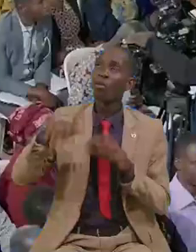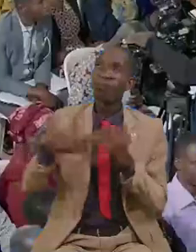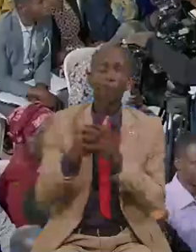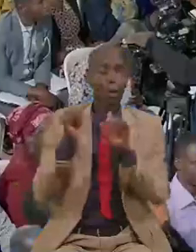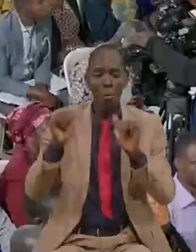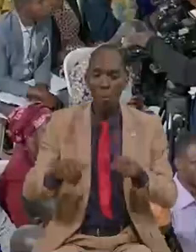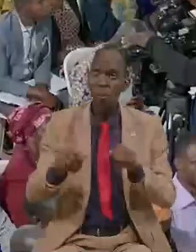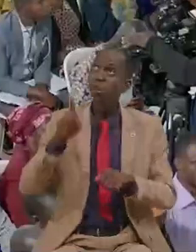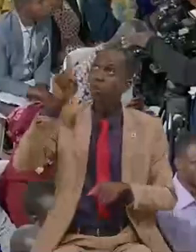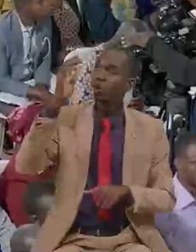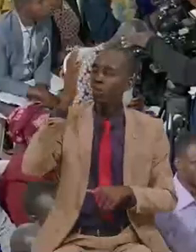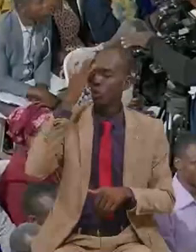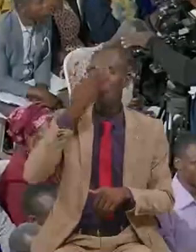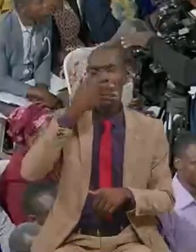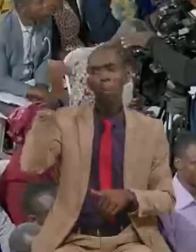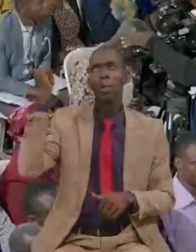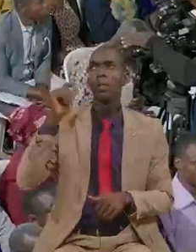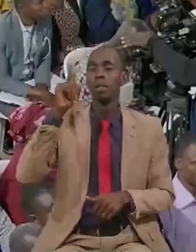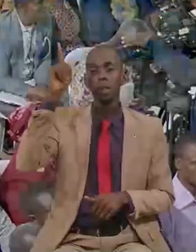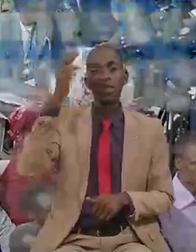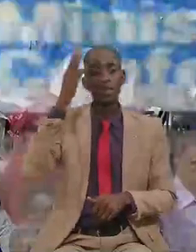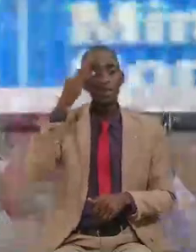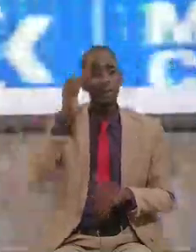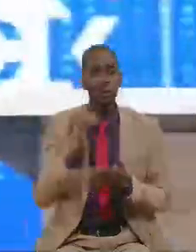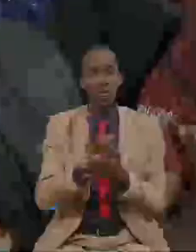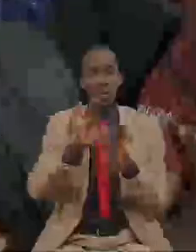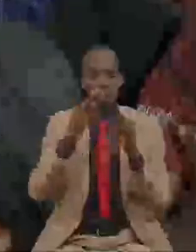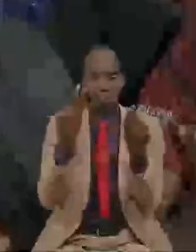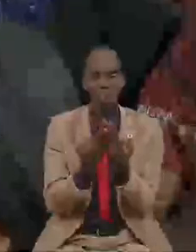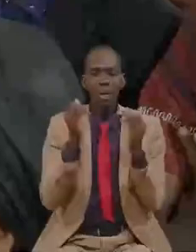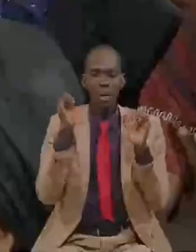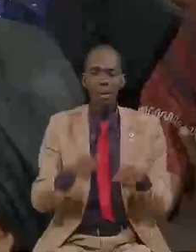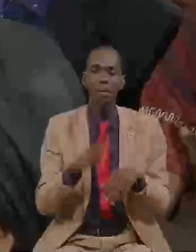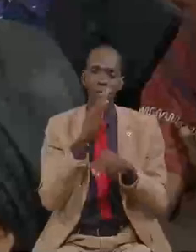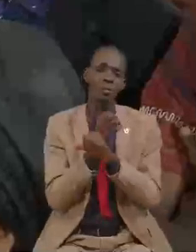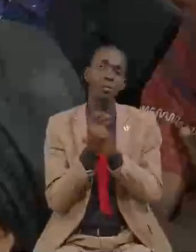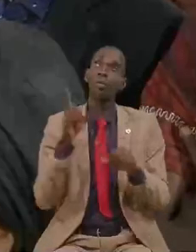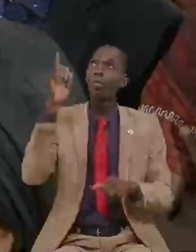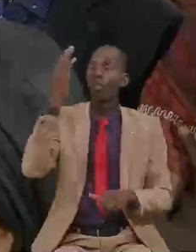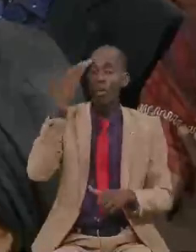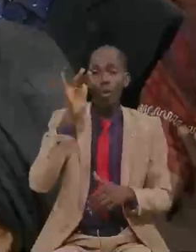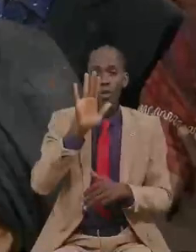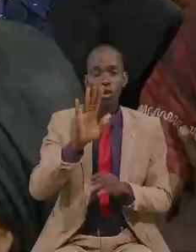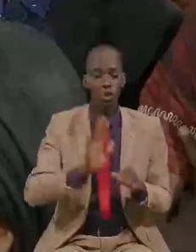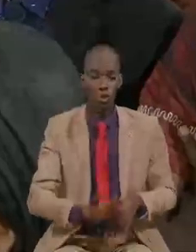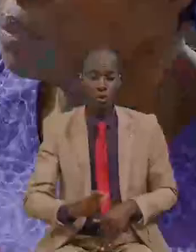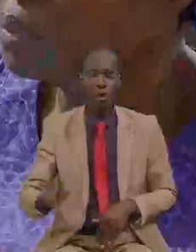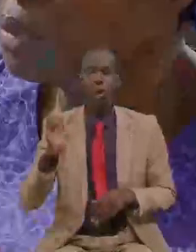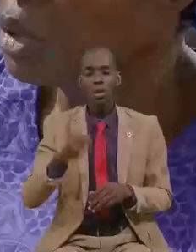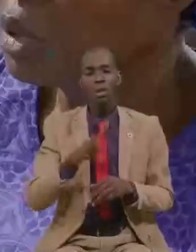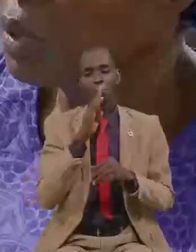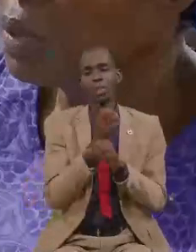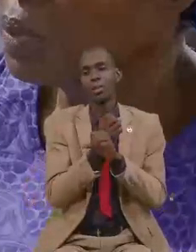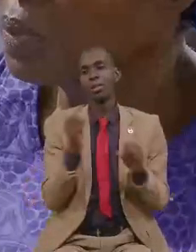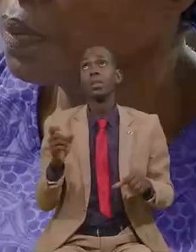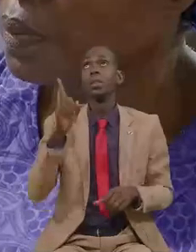De toute possibilité, tu le sais. Il sait. Il sait que ta famille peut être sauvée. Il sait que tes enfants peuvent être sauvés. Il